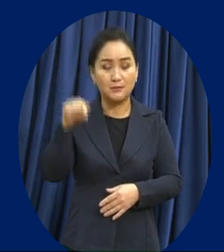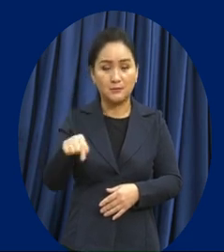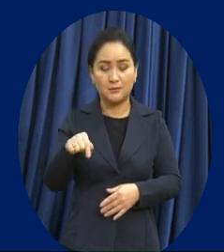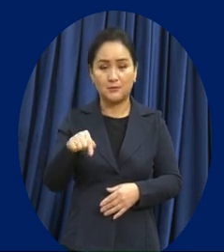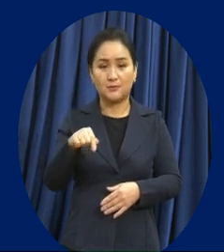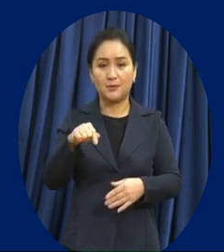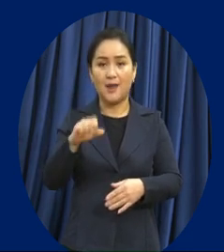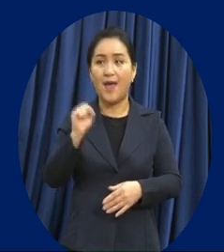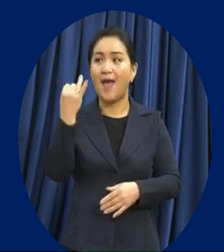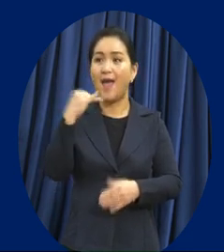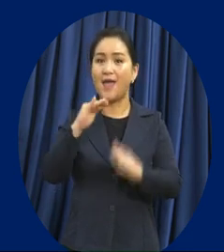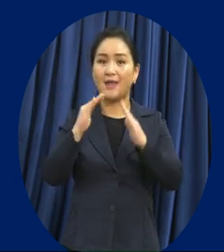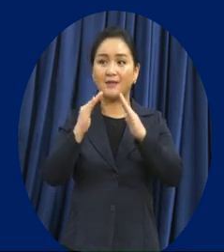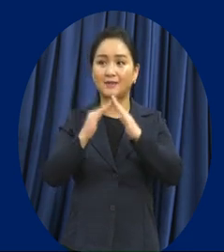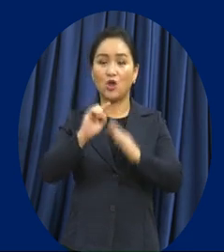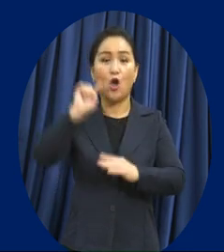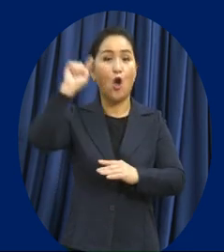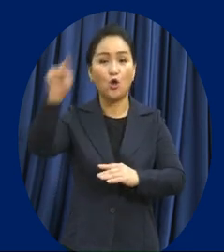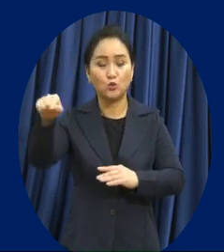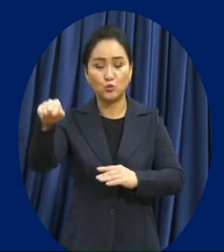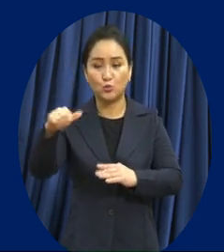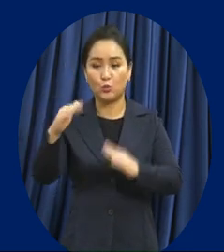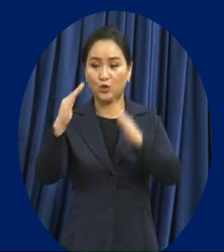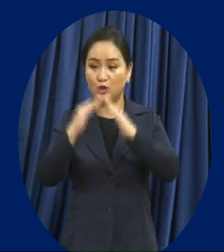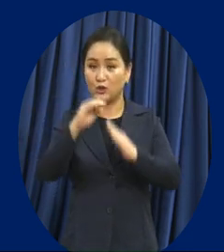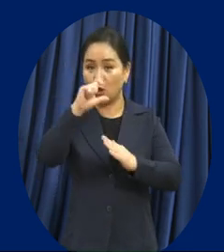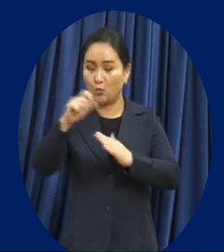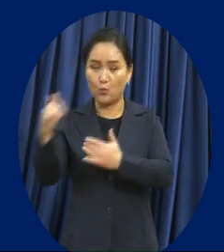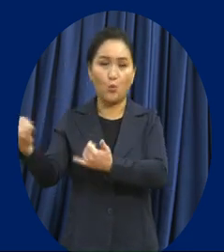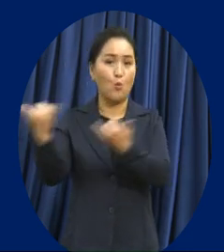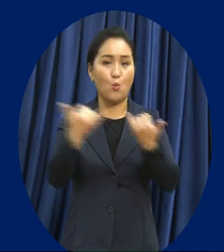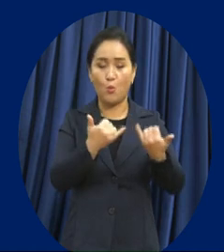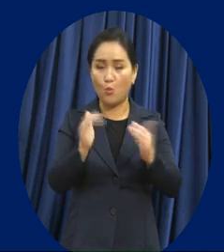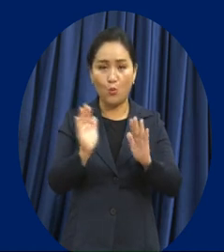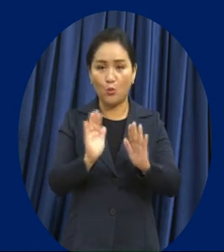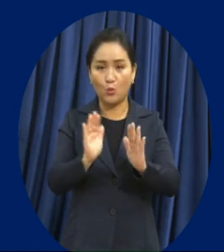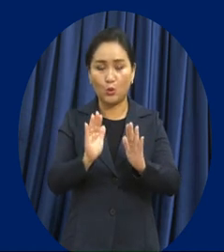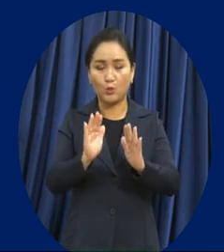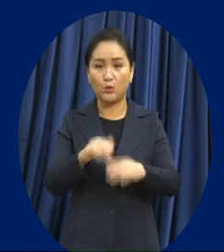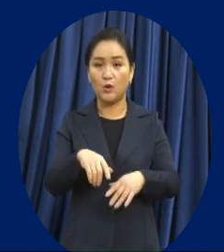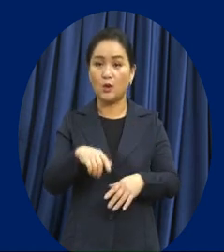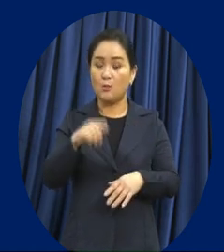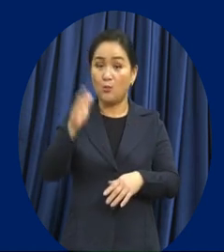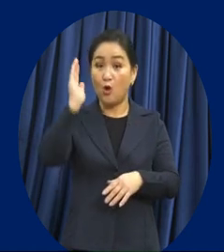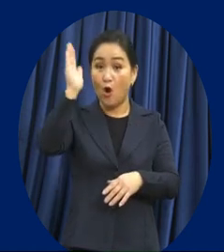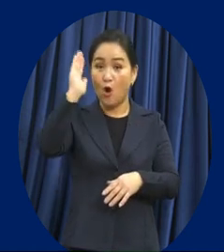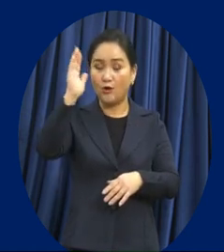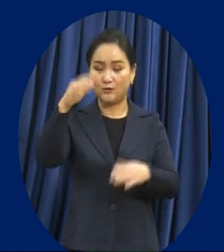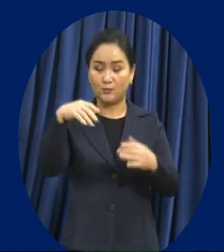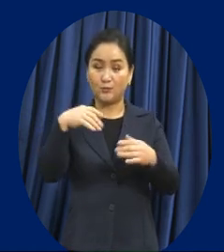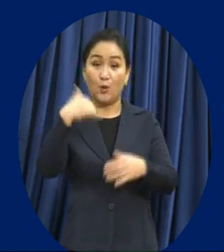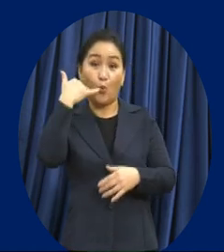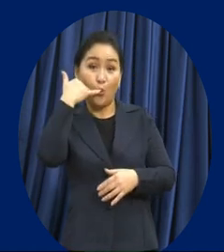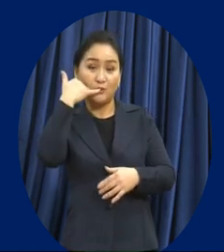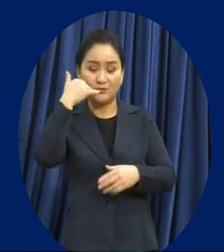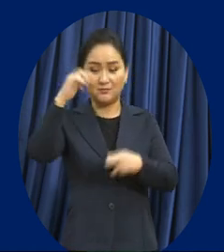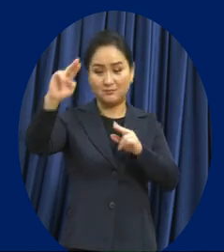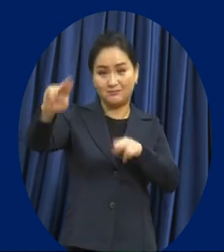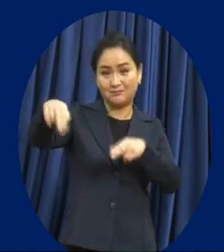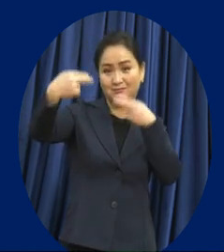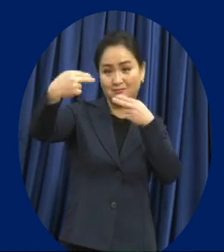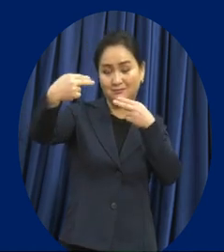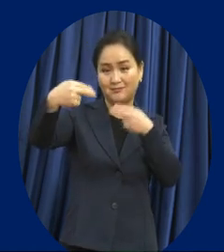айл гэрт бие биендээ жочлохгүй байх, бие биенээ одоо холоос цахимаар утсаар